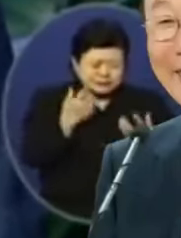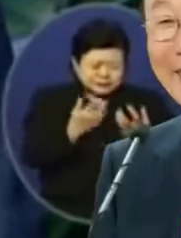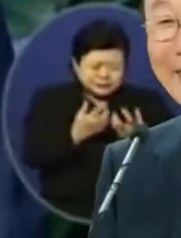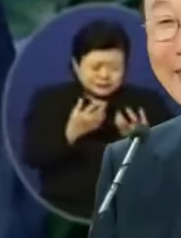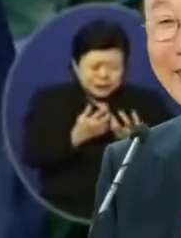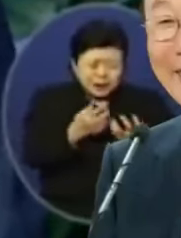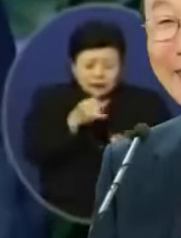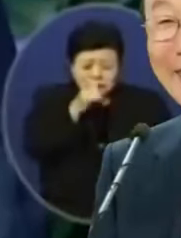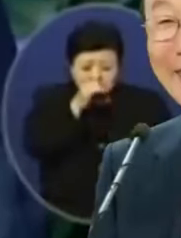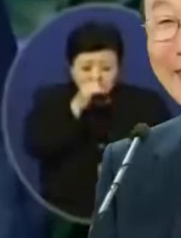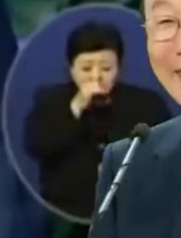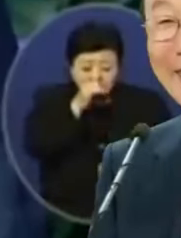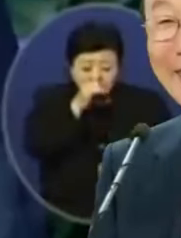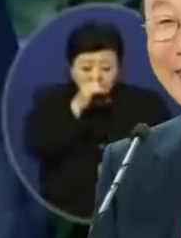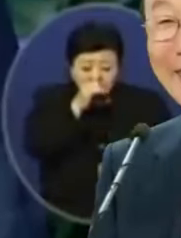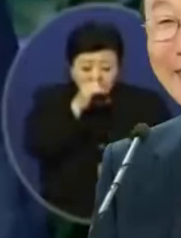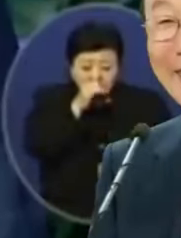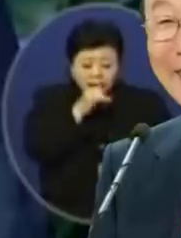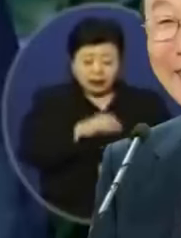태우듯이